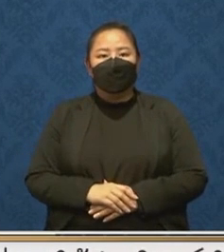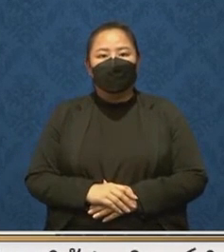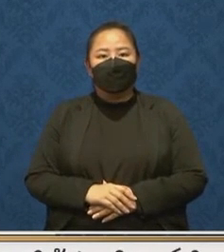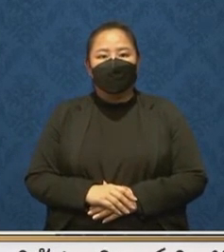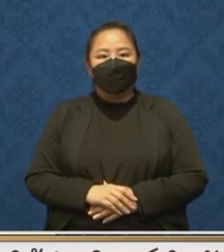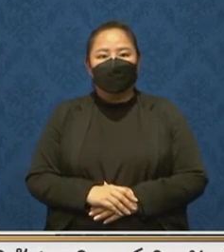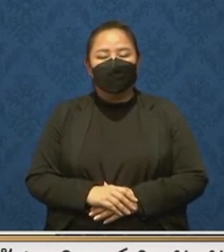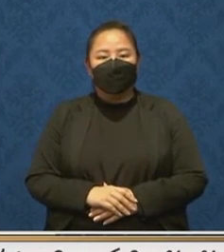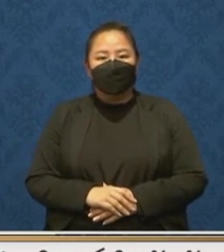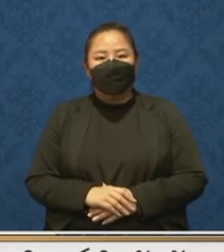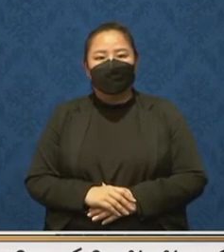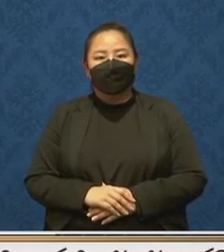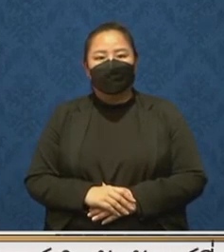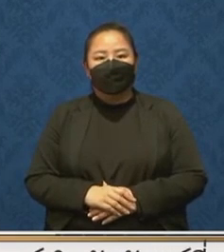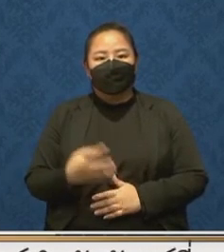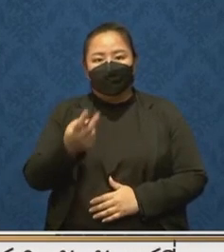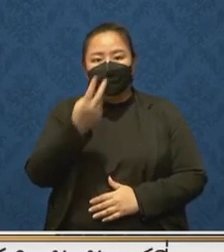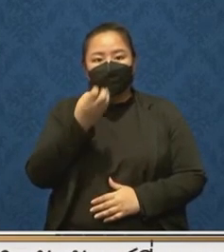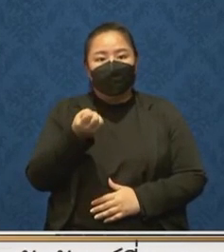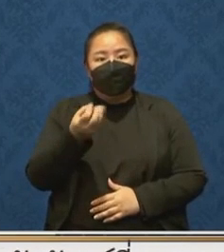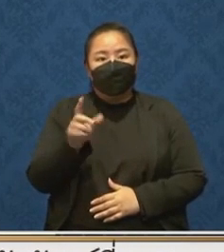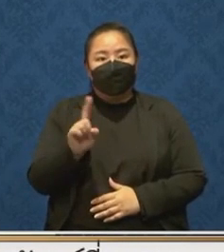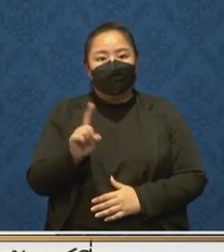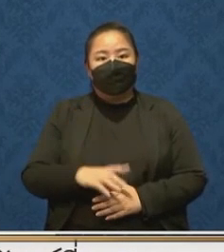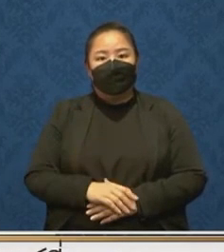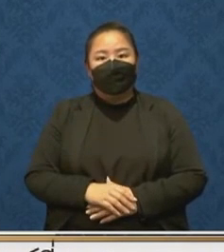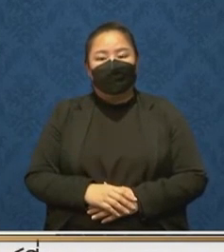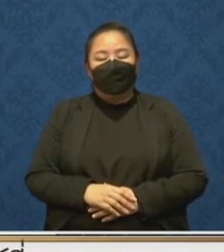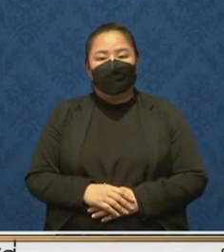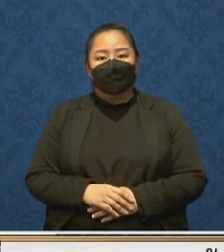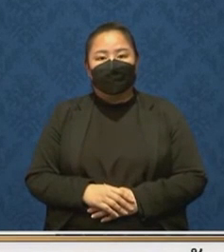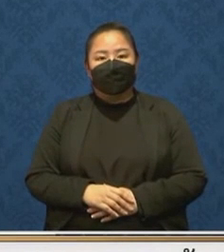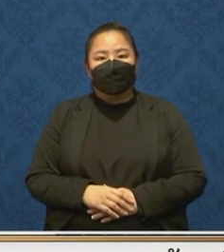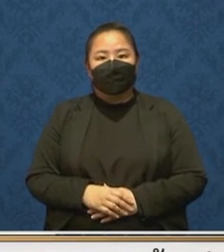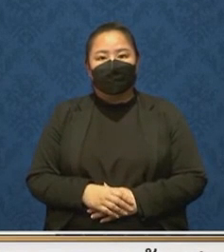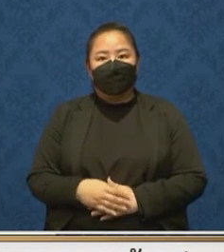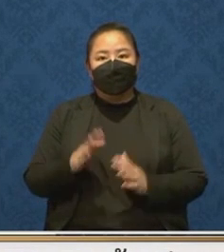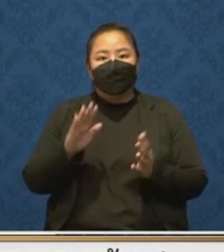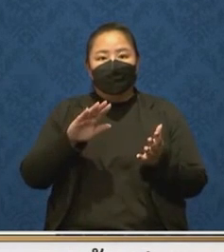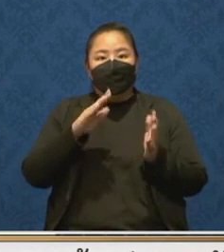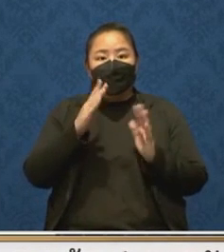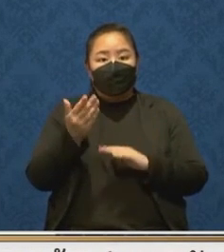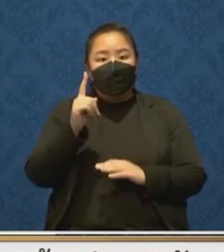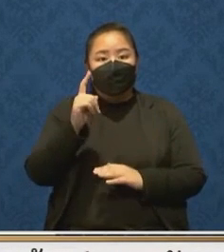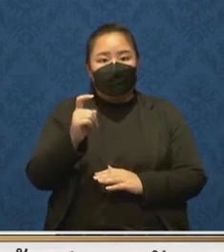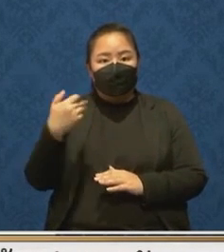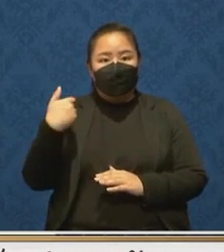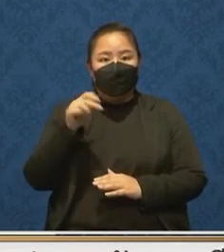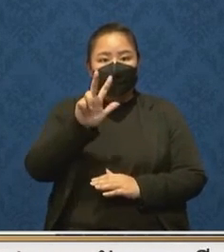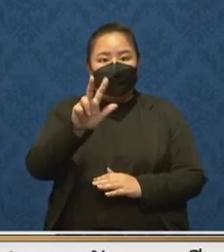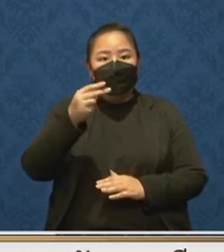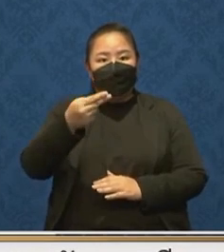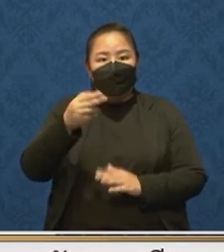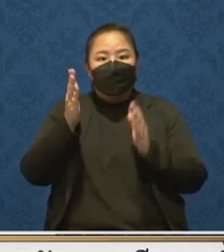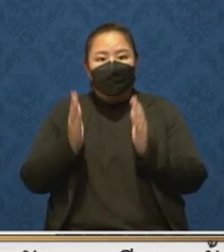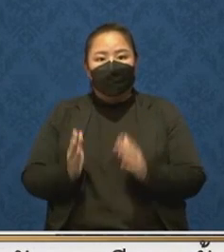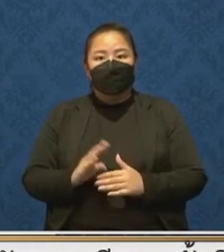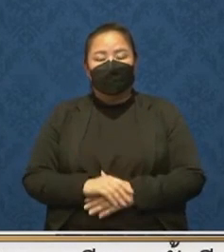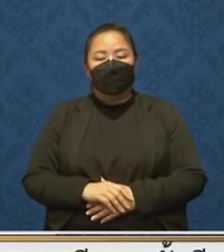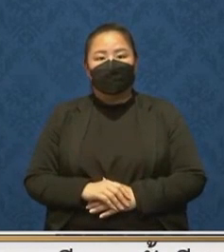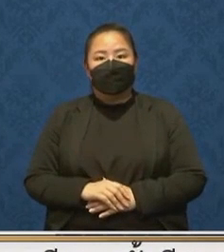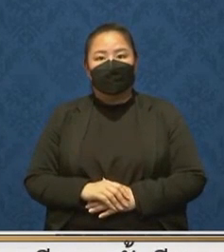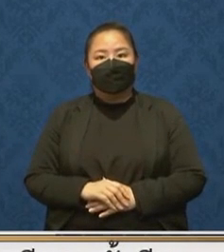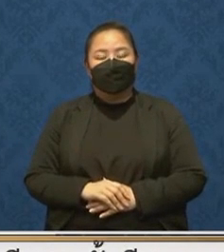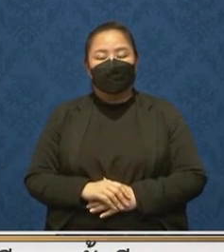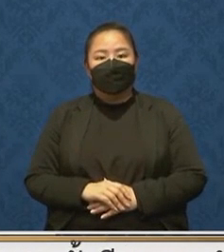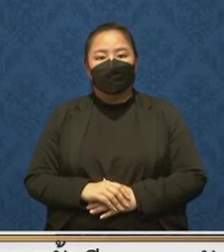น่าจะมากกา 8 ลานคนเสียชีวิต 3 มืนคนคาดการ